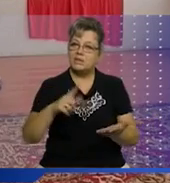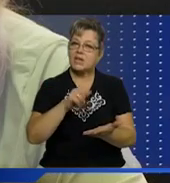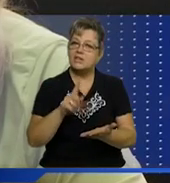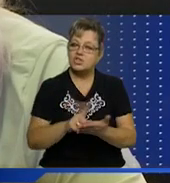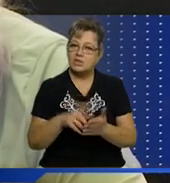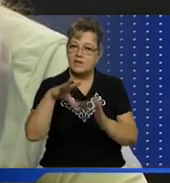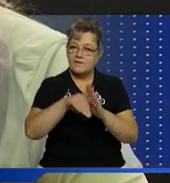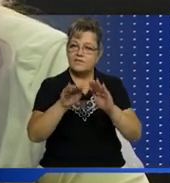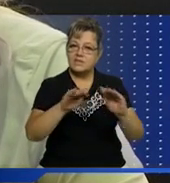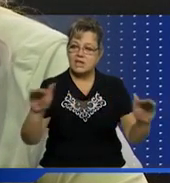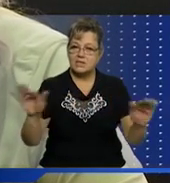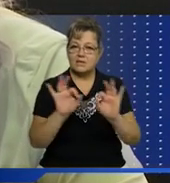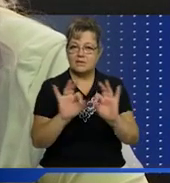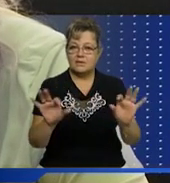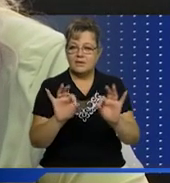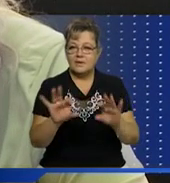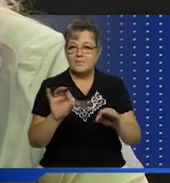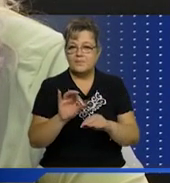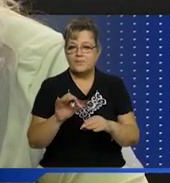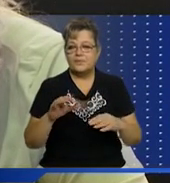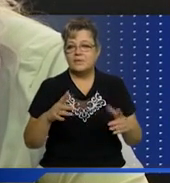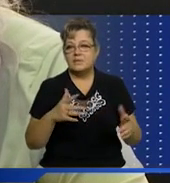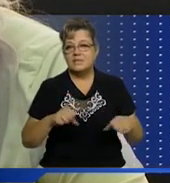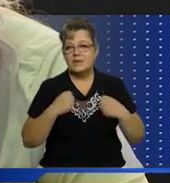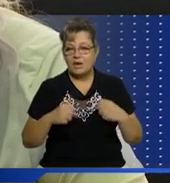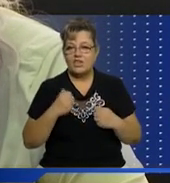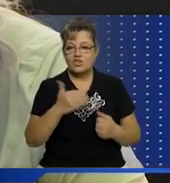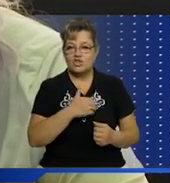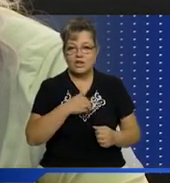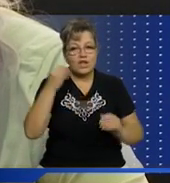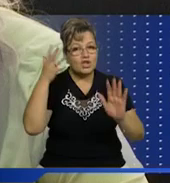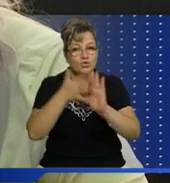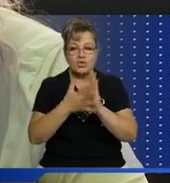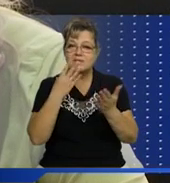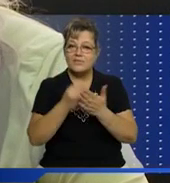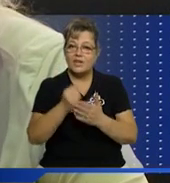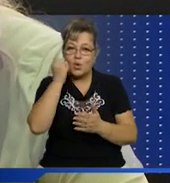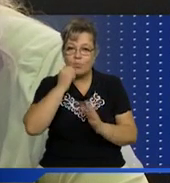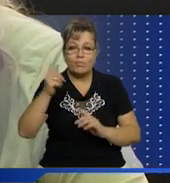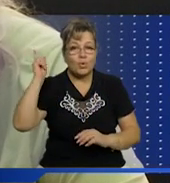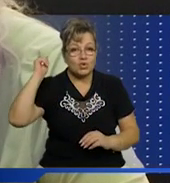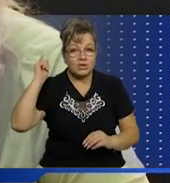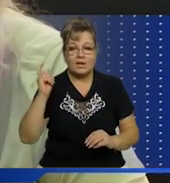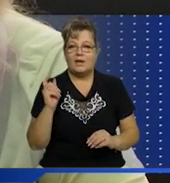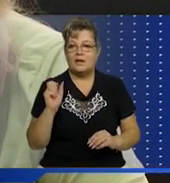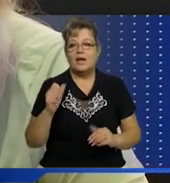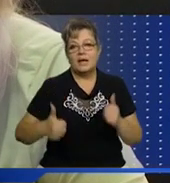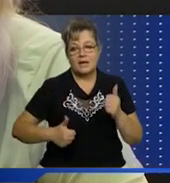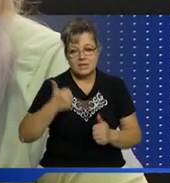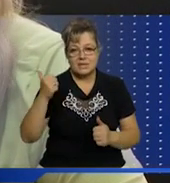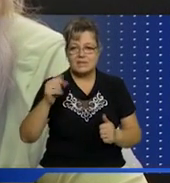большем. Мы должны в детях культивировать стремление и желание изучать свое прошлое, гордиться им